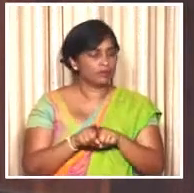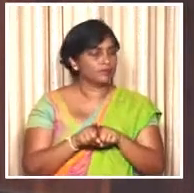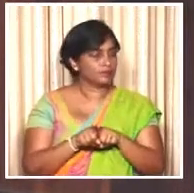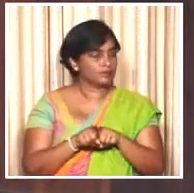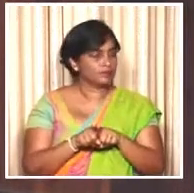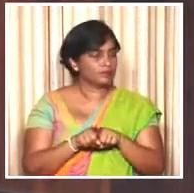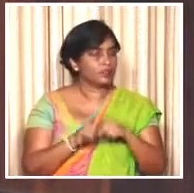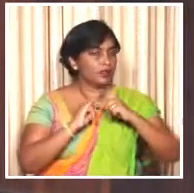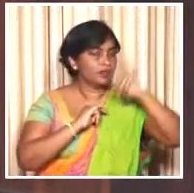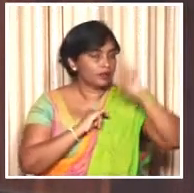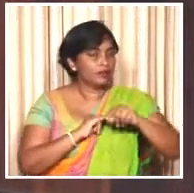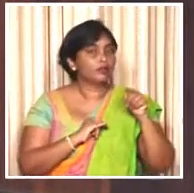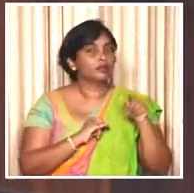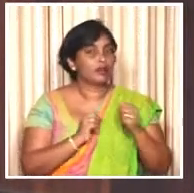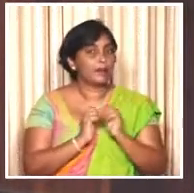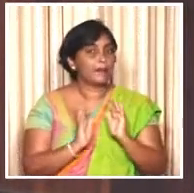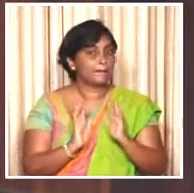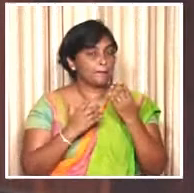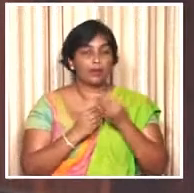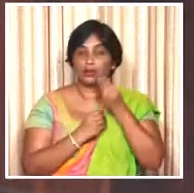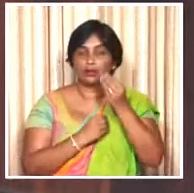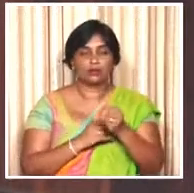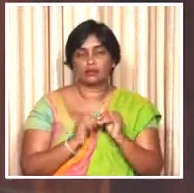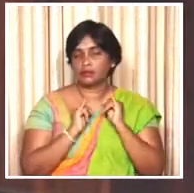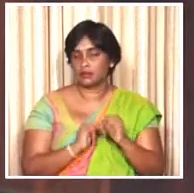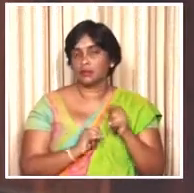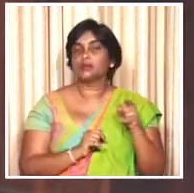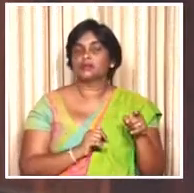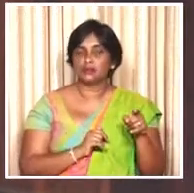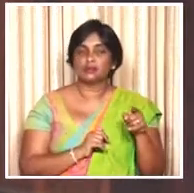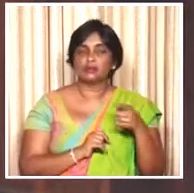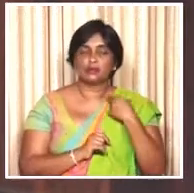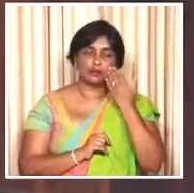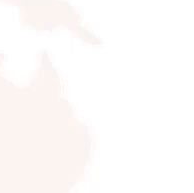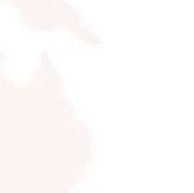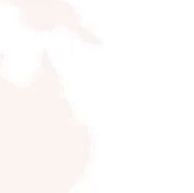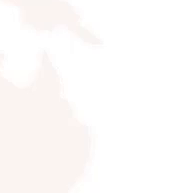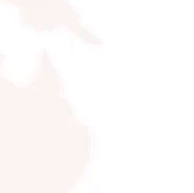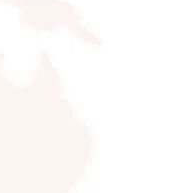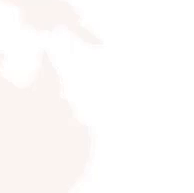විශ්වවිද්‍යාල ආරම්භ කරන දෙන එක ඉතාම භයානක තත්ත්වයක් හැටියට තමයි දකින්නේ.